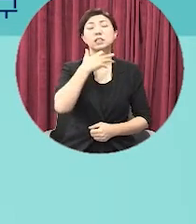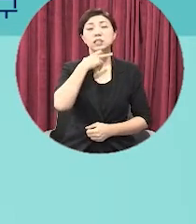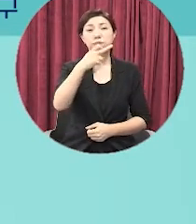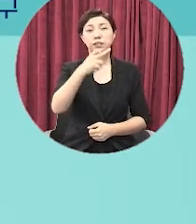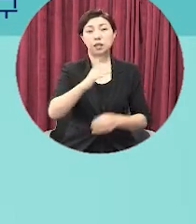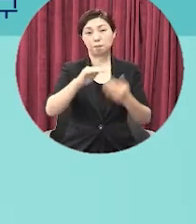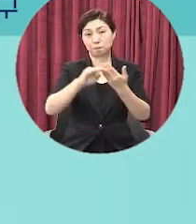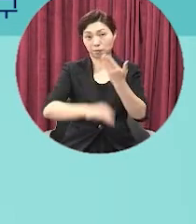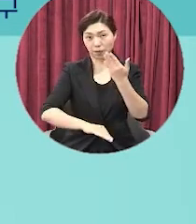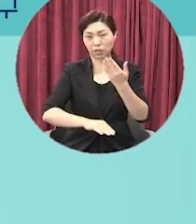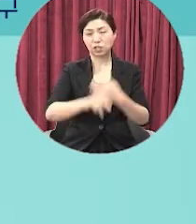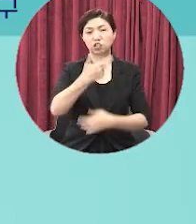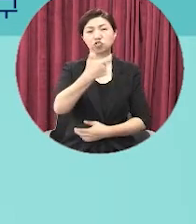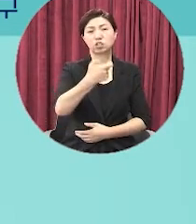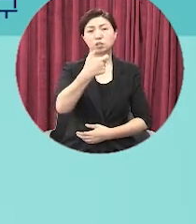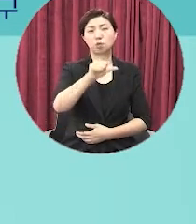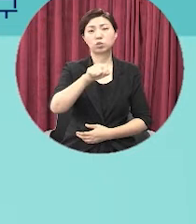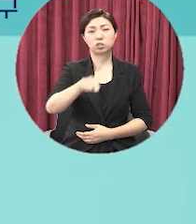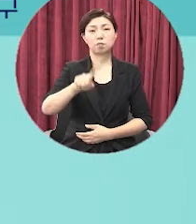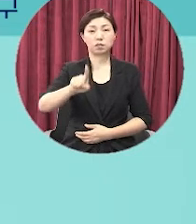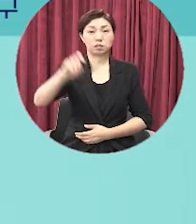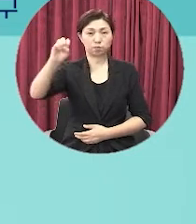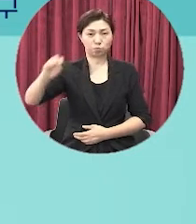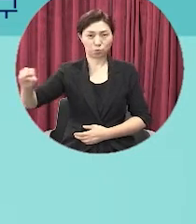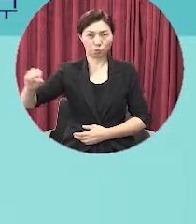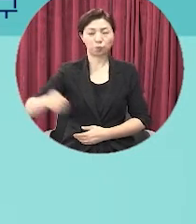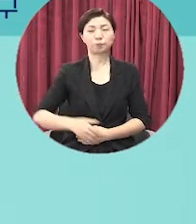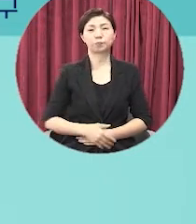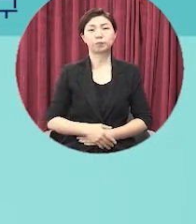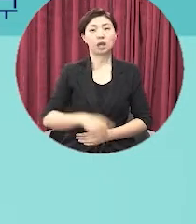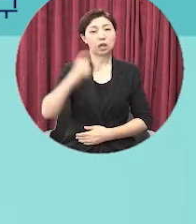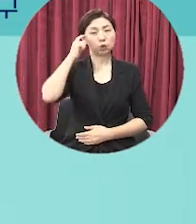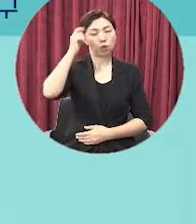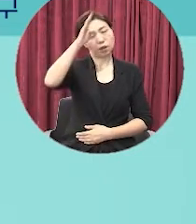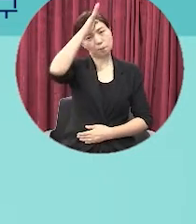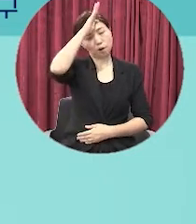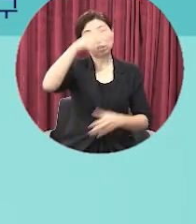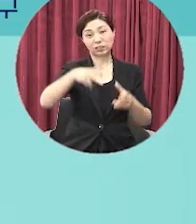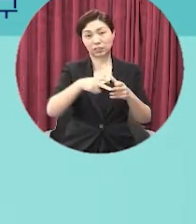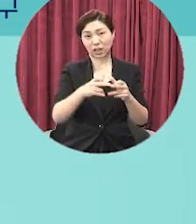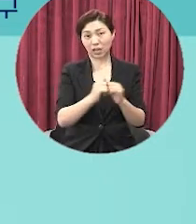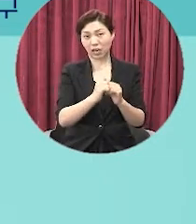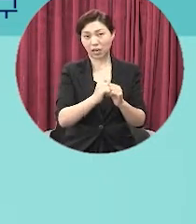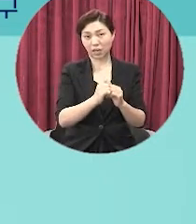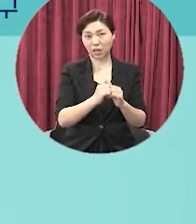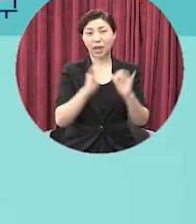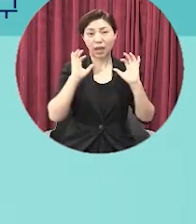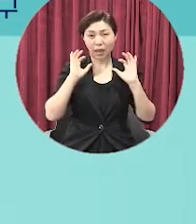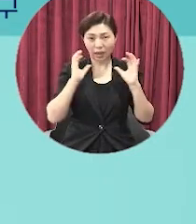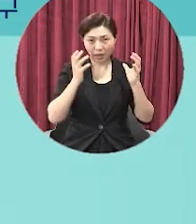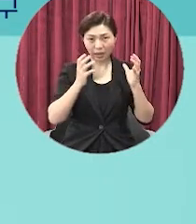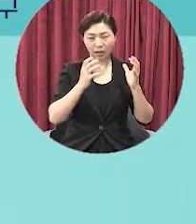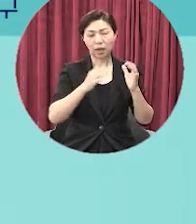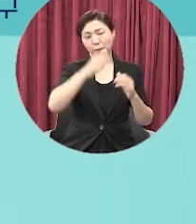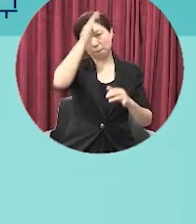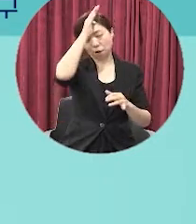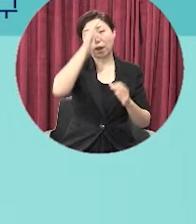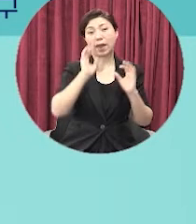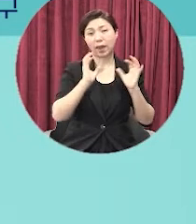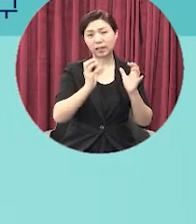비율은 65.1% 로 높았습니다 뇌병변장애 하나에 대해서 살펴보면 1급이